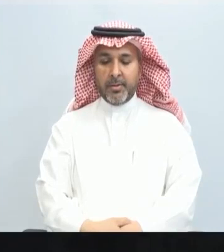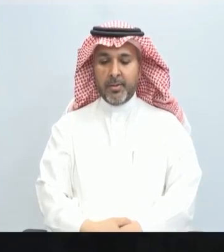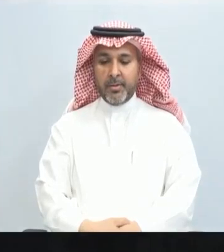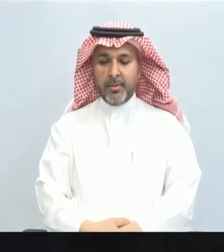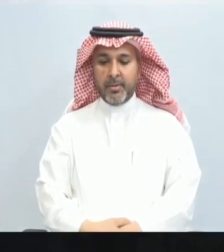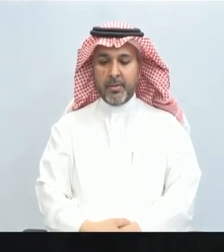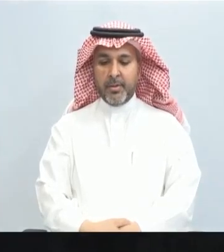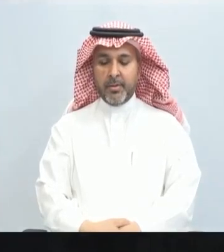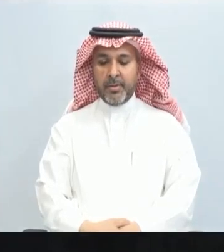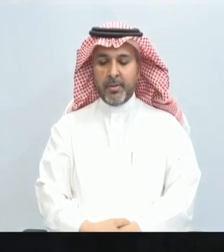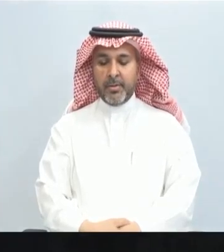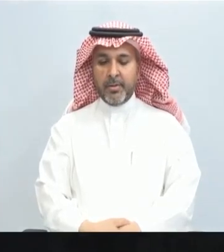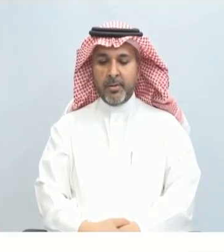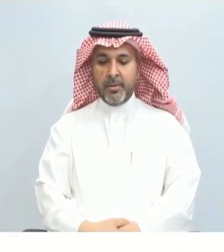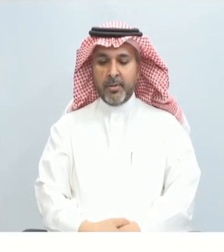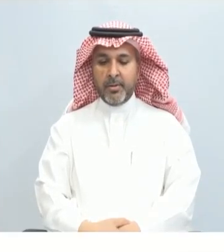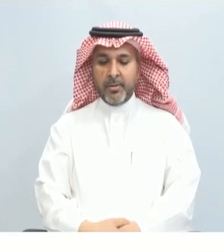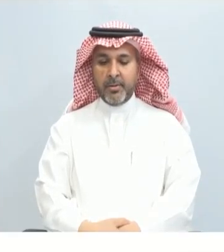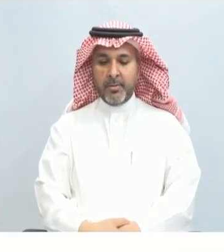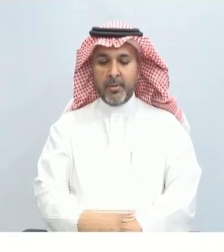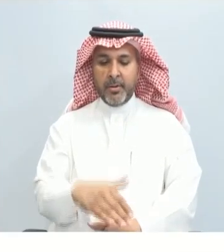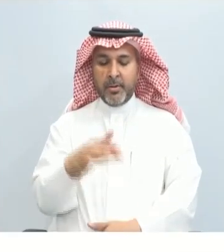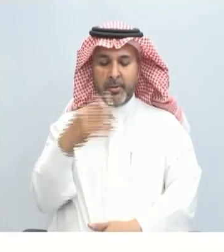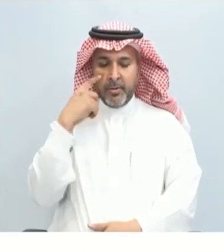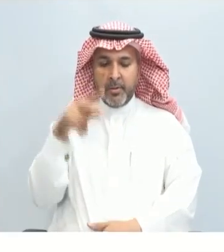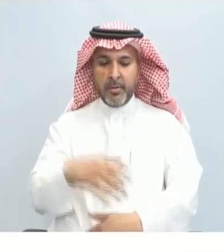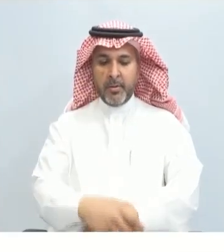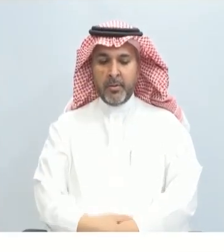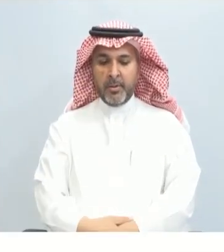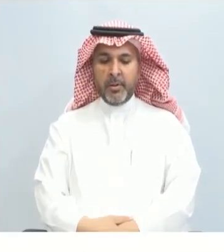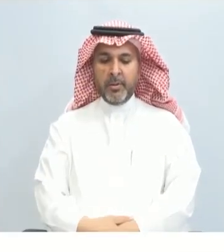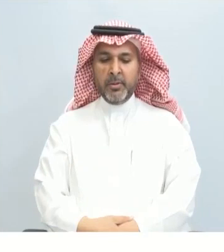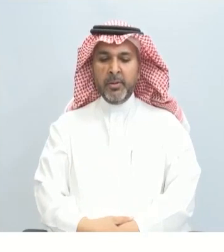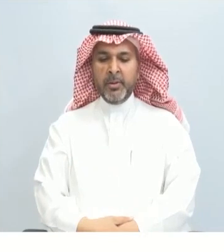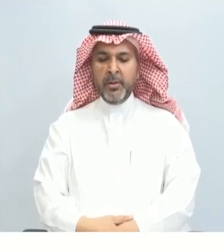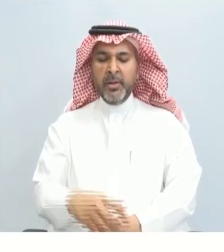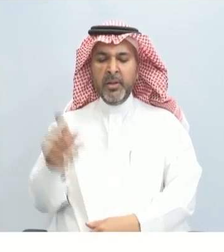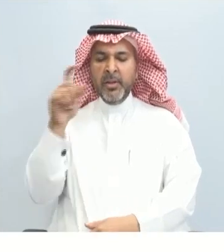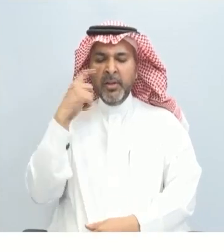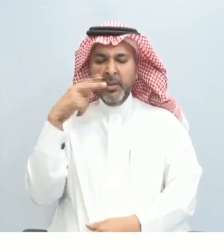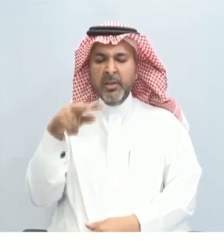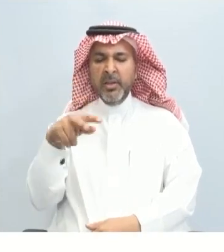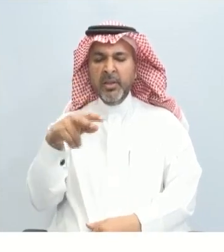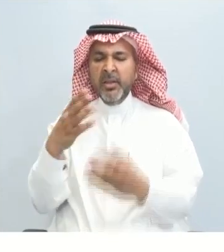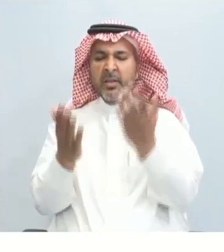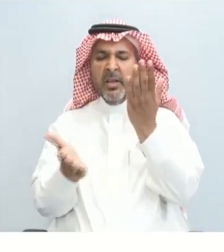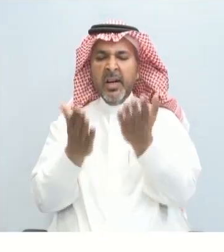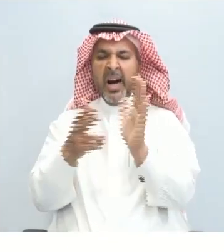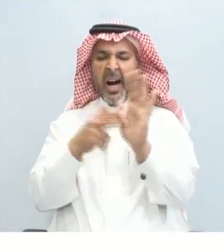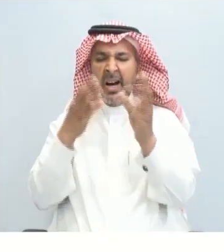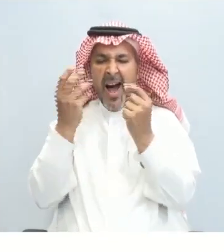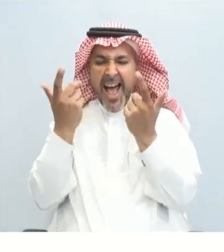لازم اتاكد من جميع الحلول طيب ننتقل الان اخواني الكرام الى هذه المعادله بنستخدم فيها